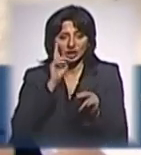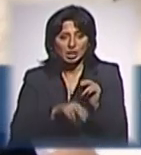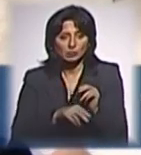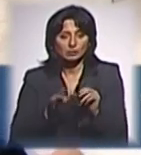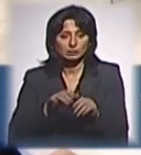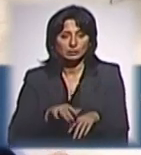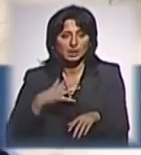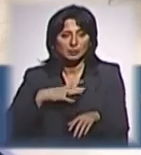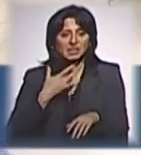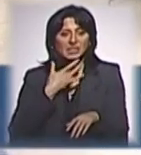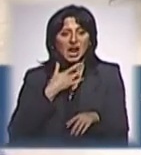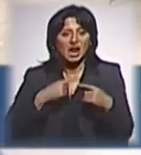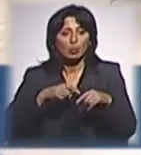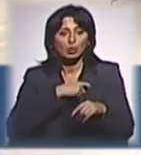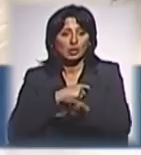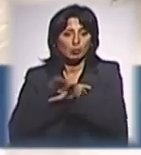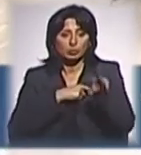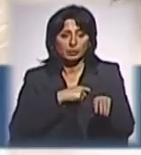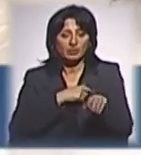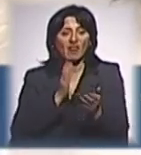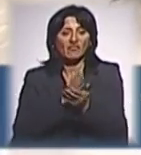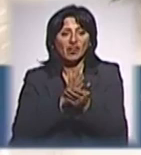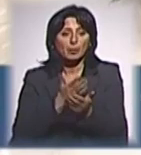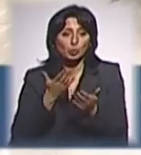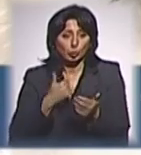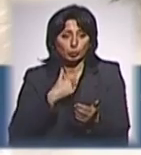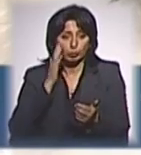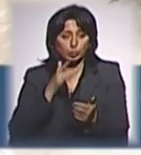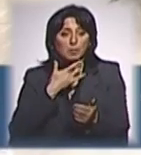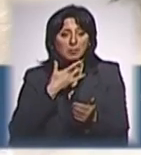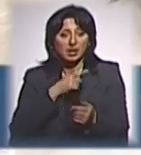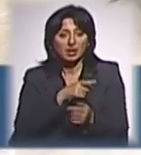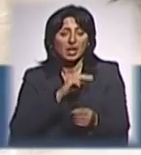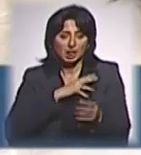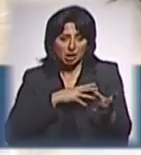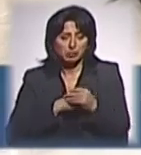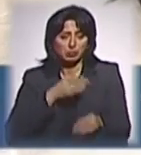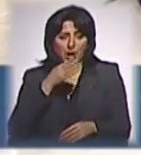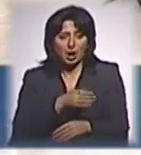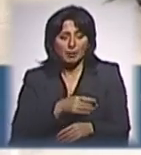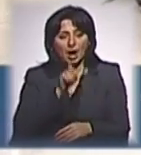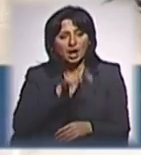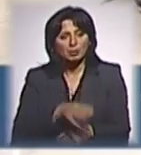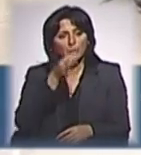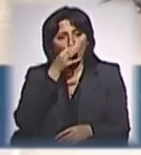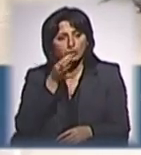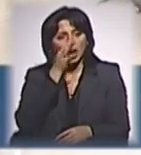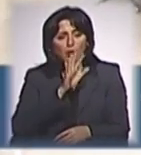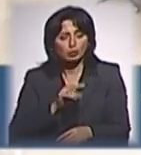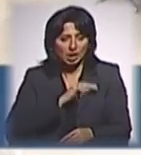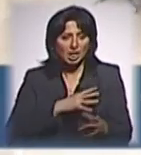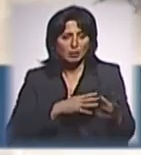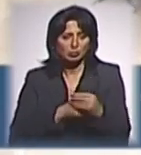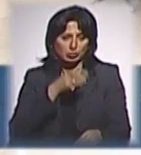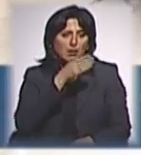ისინი გახდებიან თბილისის საკრებულოს დეპუტატები, ვაპირებ თუ კი გავხდებით თბილისის მერი, მათთან ვითანამშრომლო ისევე, როგორც ჩვენი ბლოკის